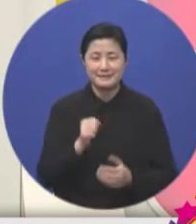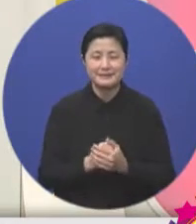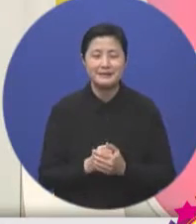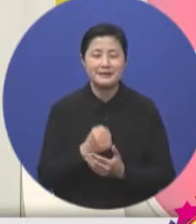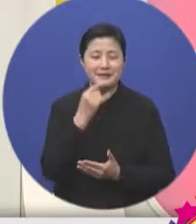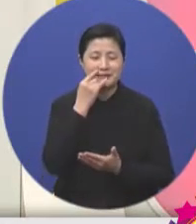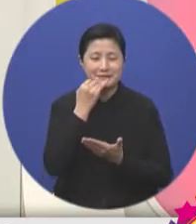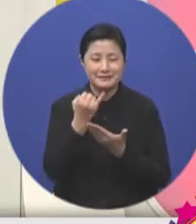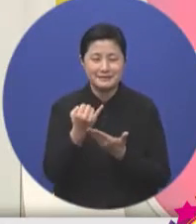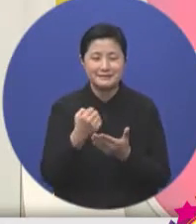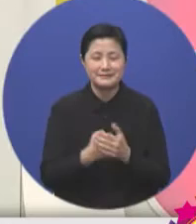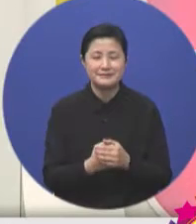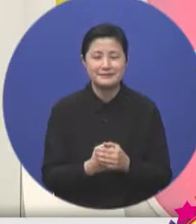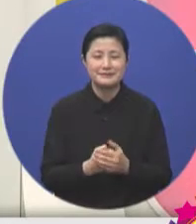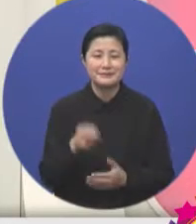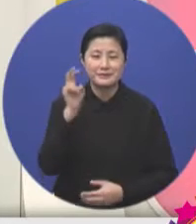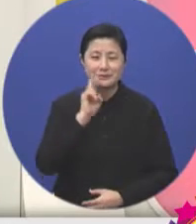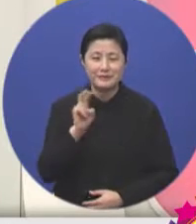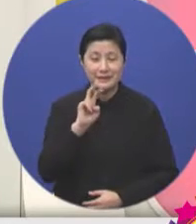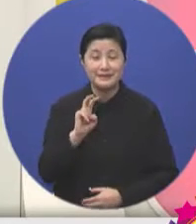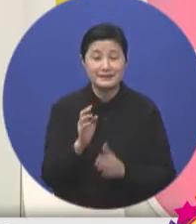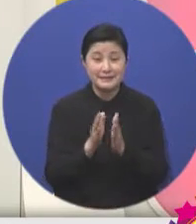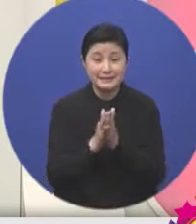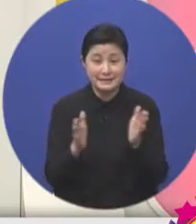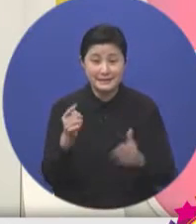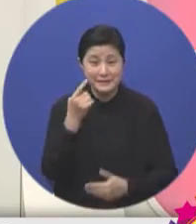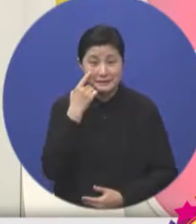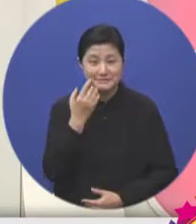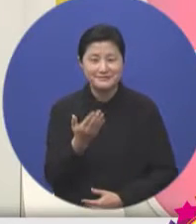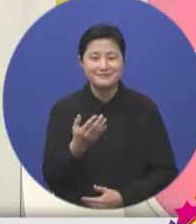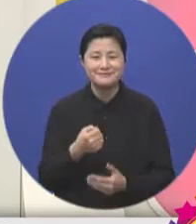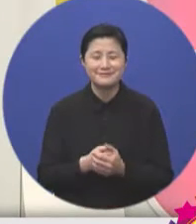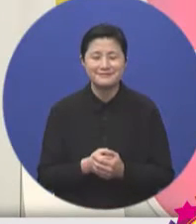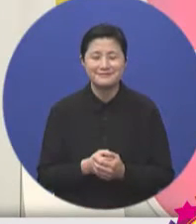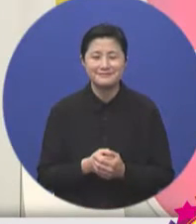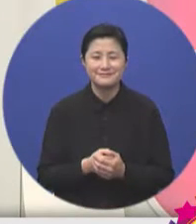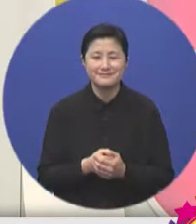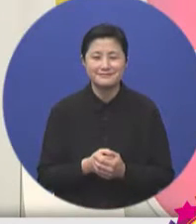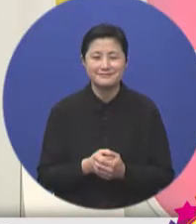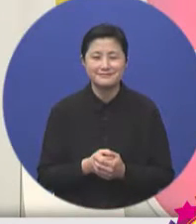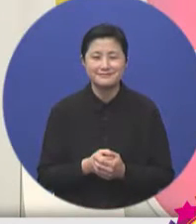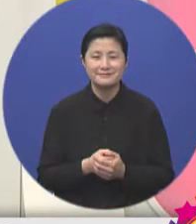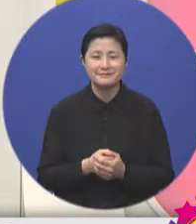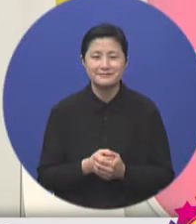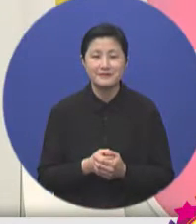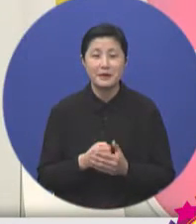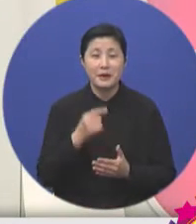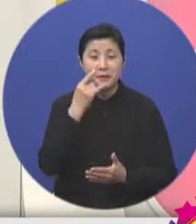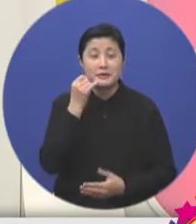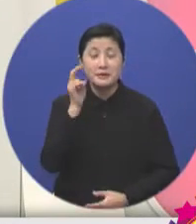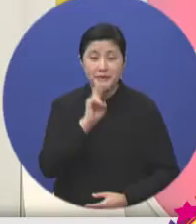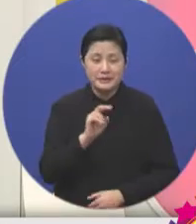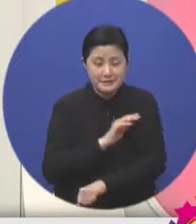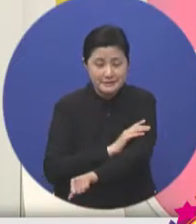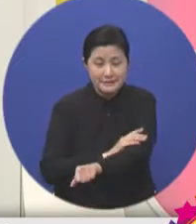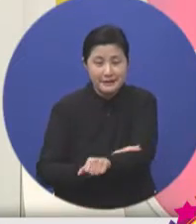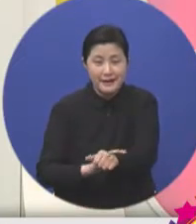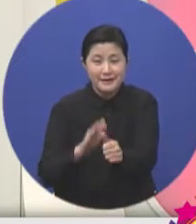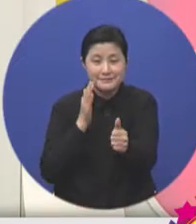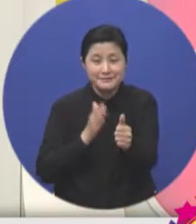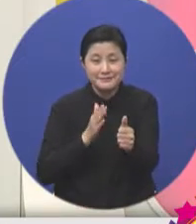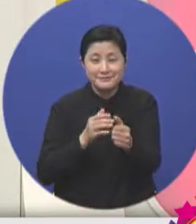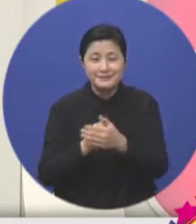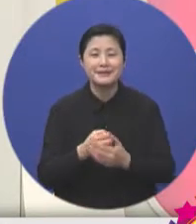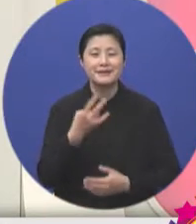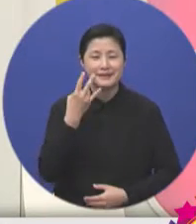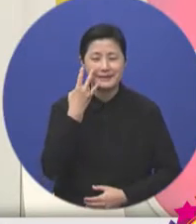어머님. 네. 노래 한번 갈까요? 노래 한번 갈까요? 그러면? 자, 네. 그러면 어머니 노래 잘 불러주세요.